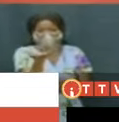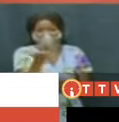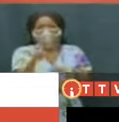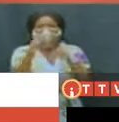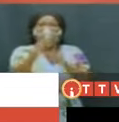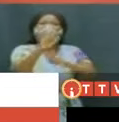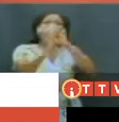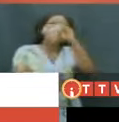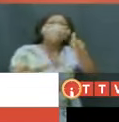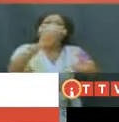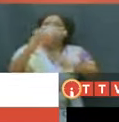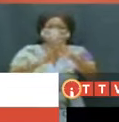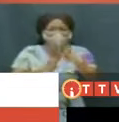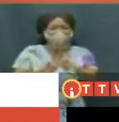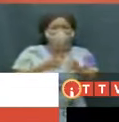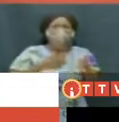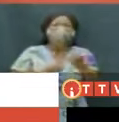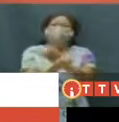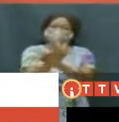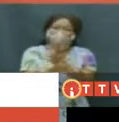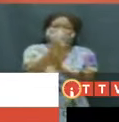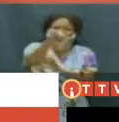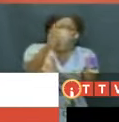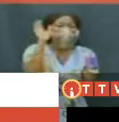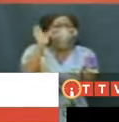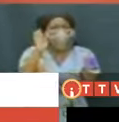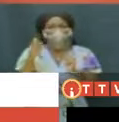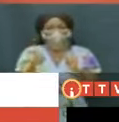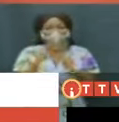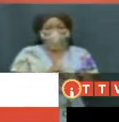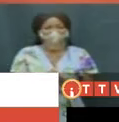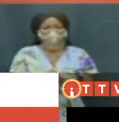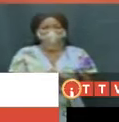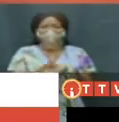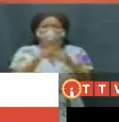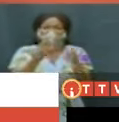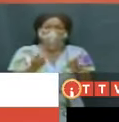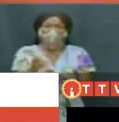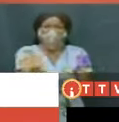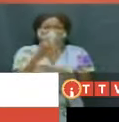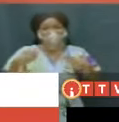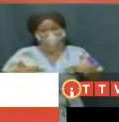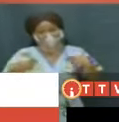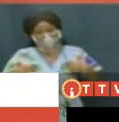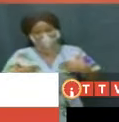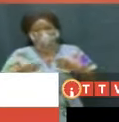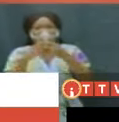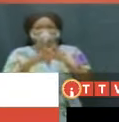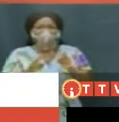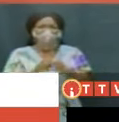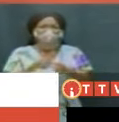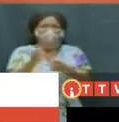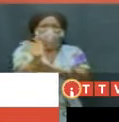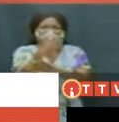mu nduna wa health komanso nduna wazofalitsa nkhani ndi nduna wa civic education tikhale